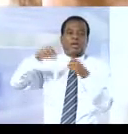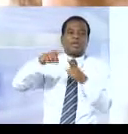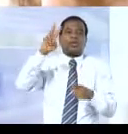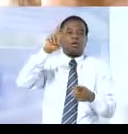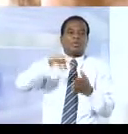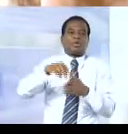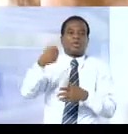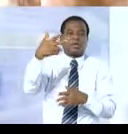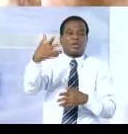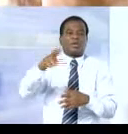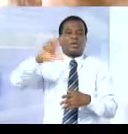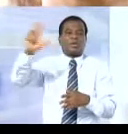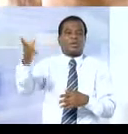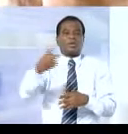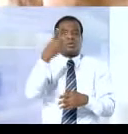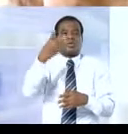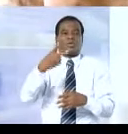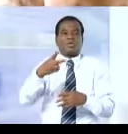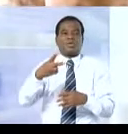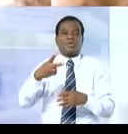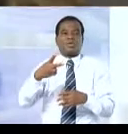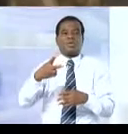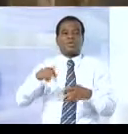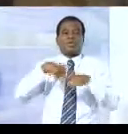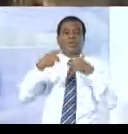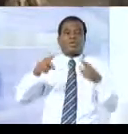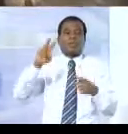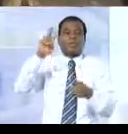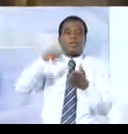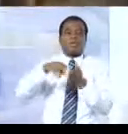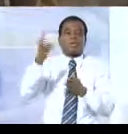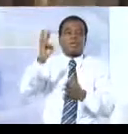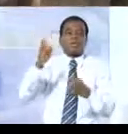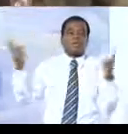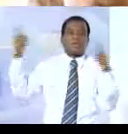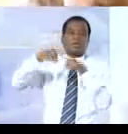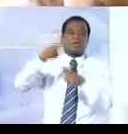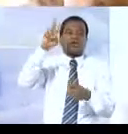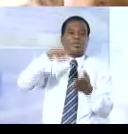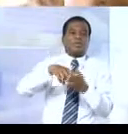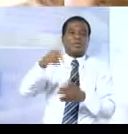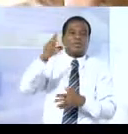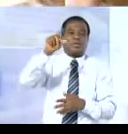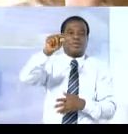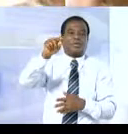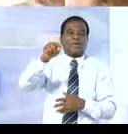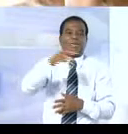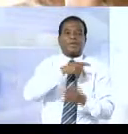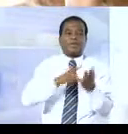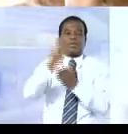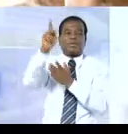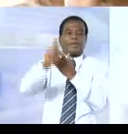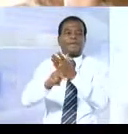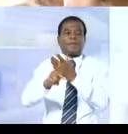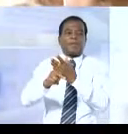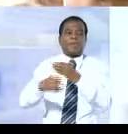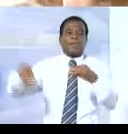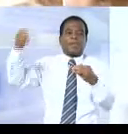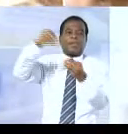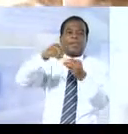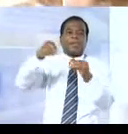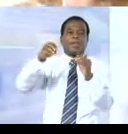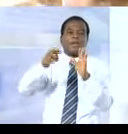d'une deuxième période qui va de 2016 à 2020. Et ce plan prévoit entre autres un